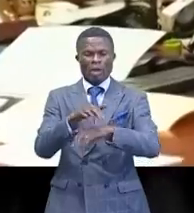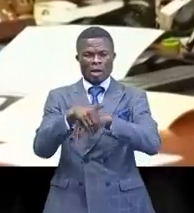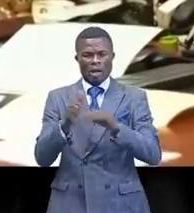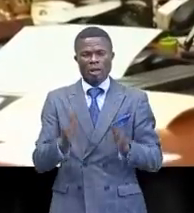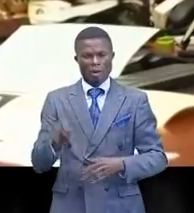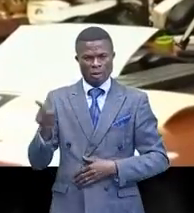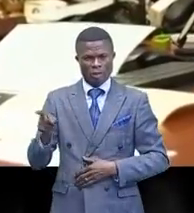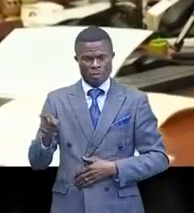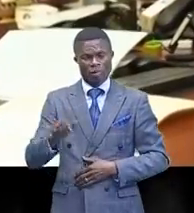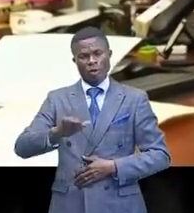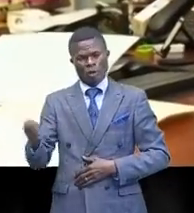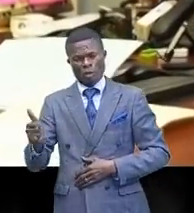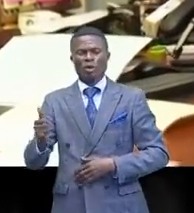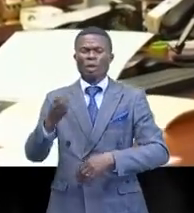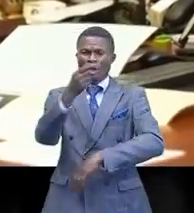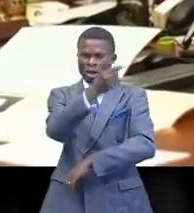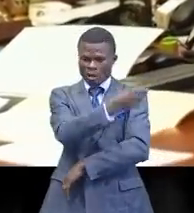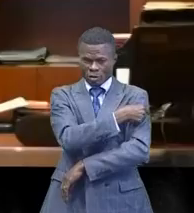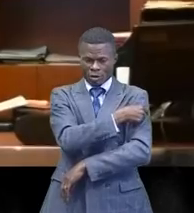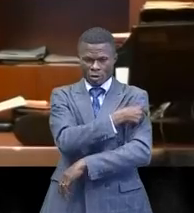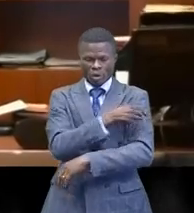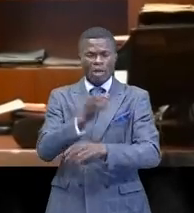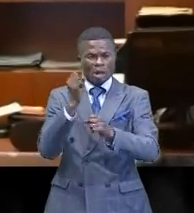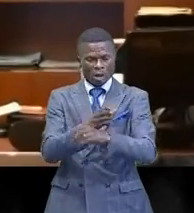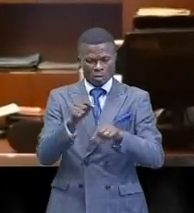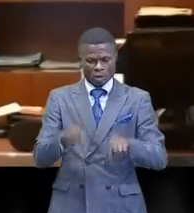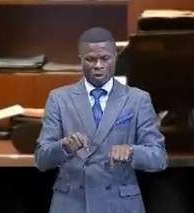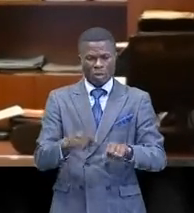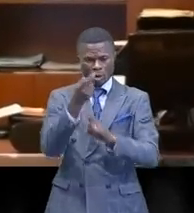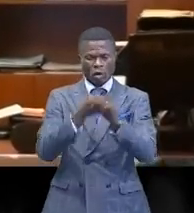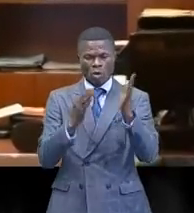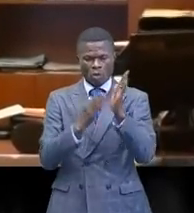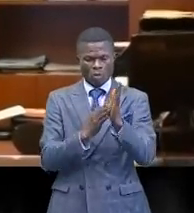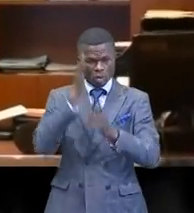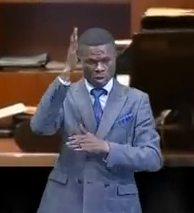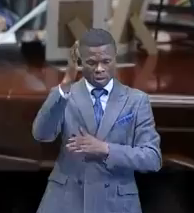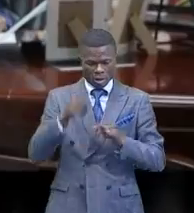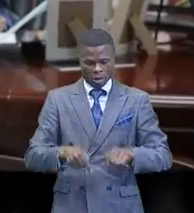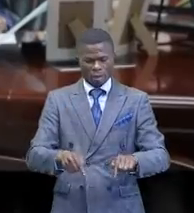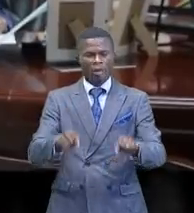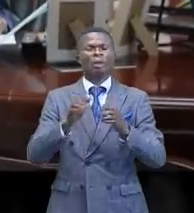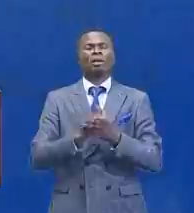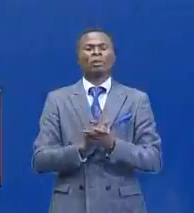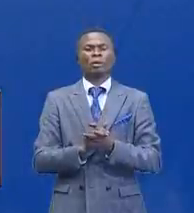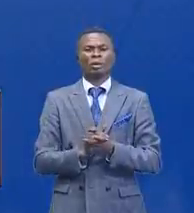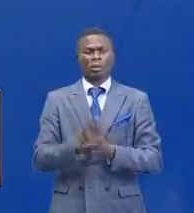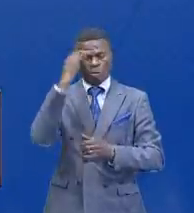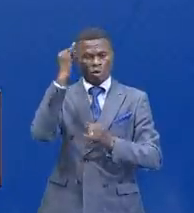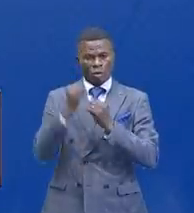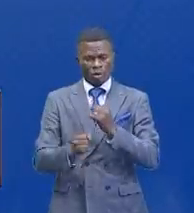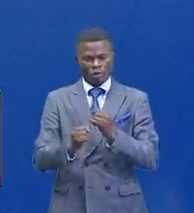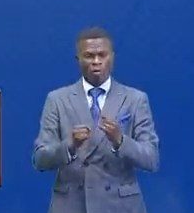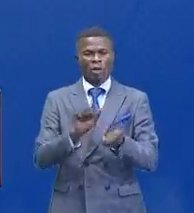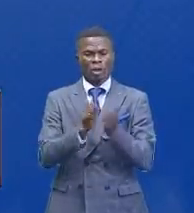Grande-Bretagne. Les restes de vaccins seront disponibles en septembre de l'année en cours. Pour clôturer ces